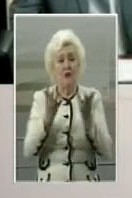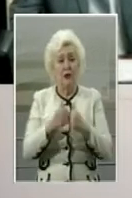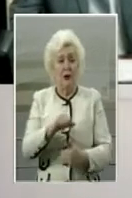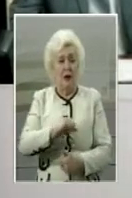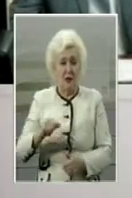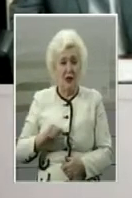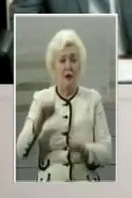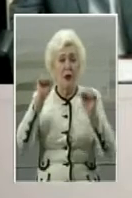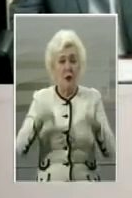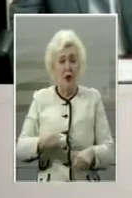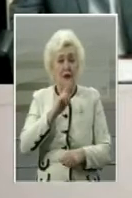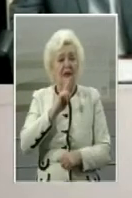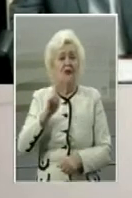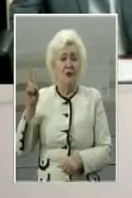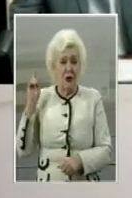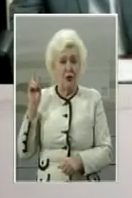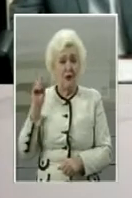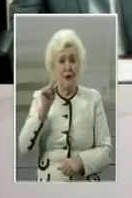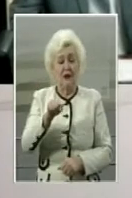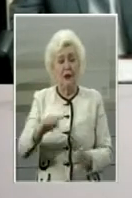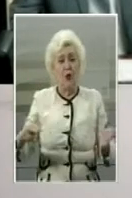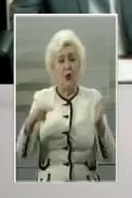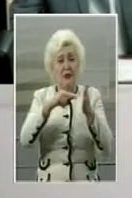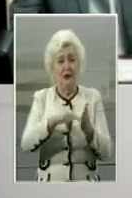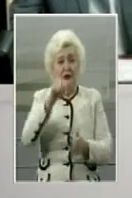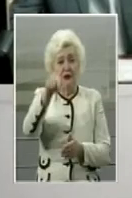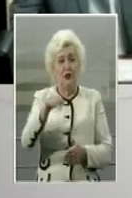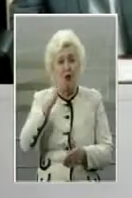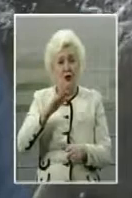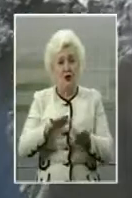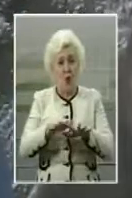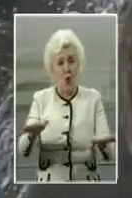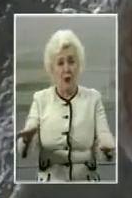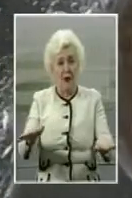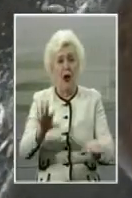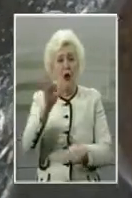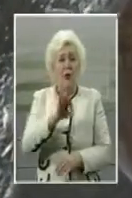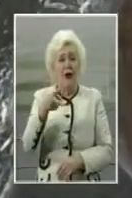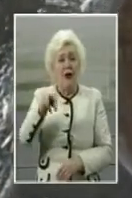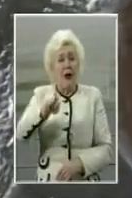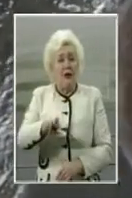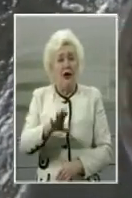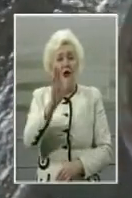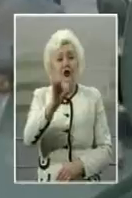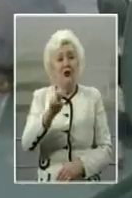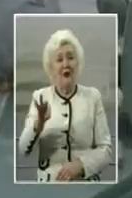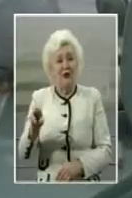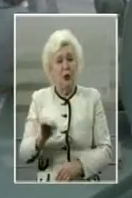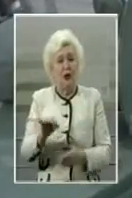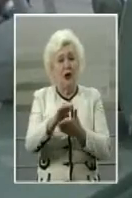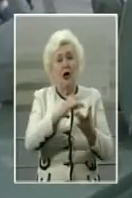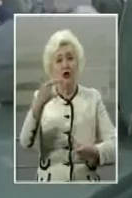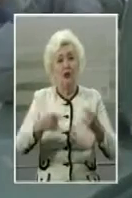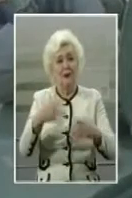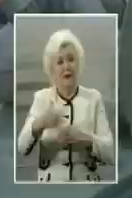самі могли ще 2 роки назад підключитись до цього водогону. Ольга Ляшенка, Володимир Чепиного,